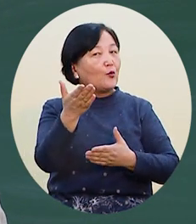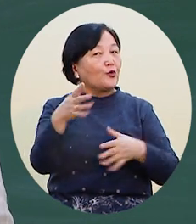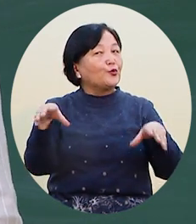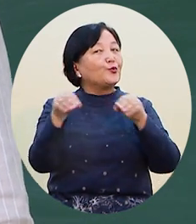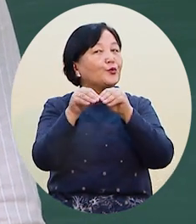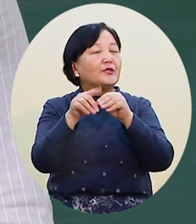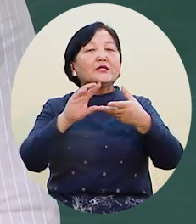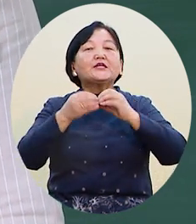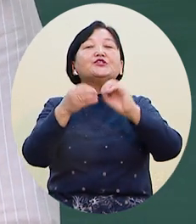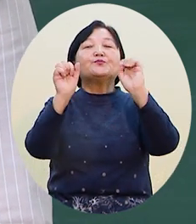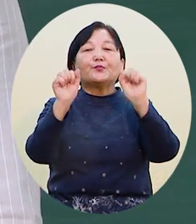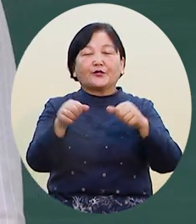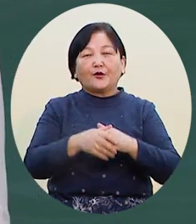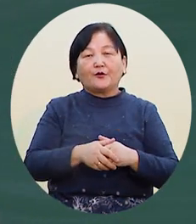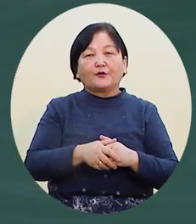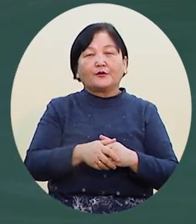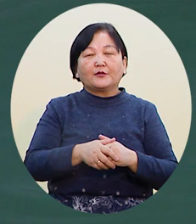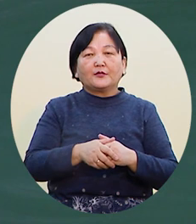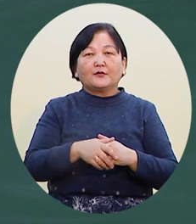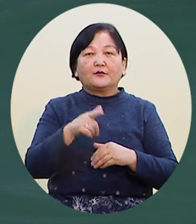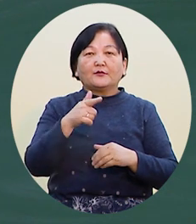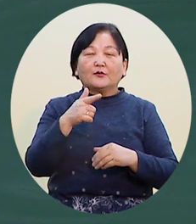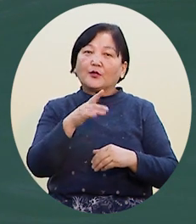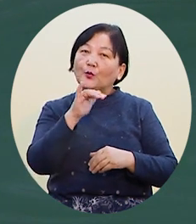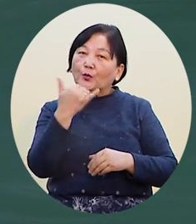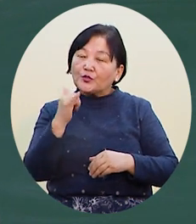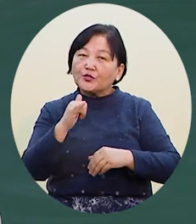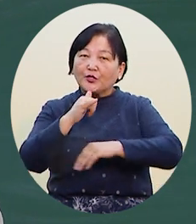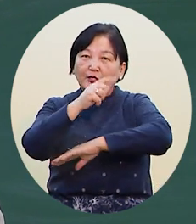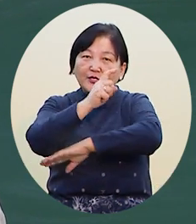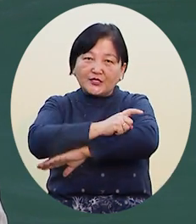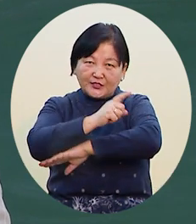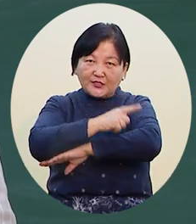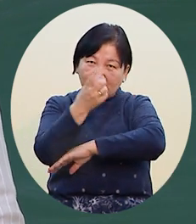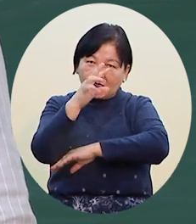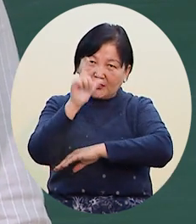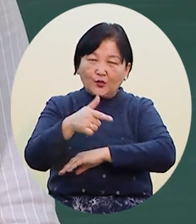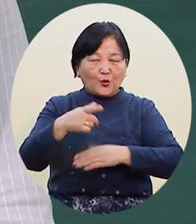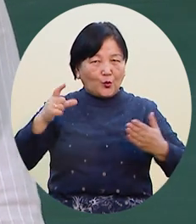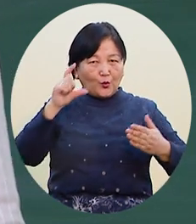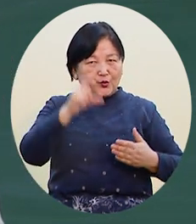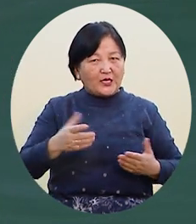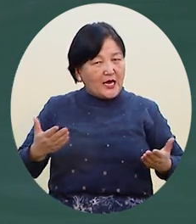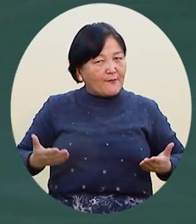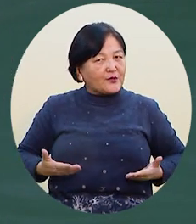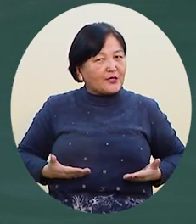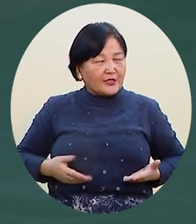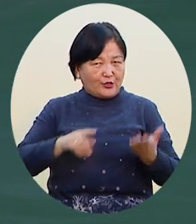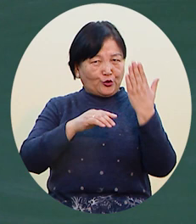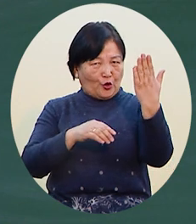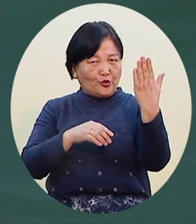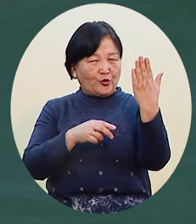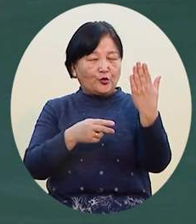болох юм байна. Тэгэхээр дүгнэлт хийхэд бол одоо уран зохиол гэдэг бол ерөөсөөл хүний амьдралын толь дүр зураг байдаг